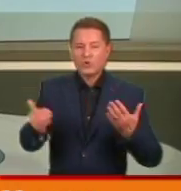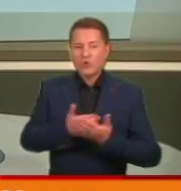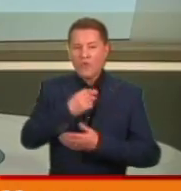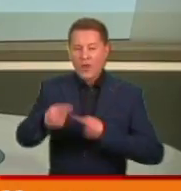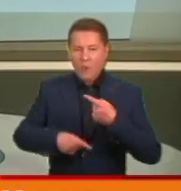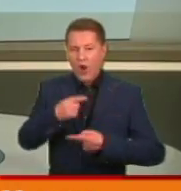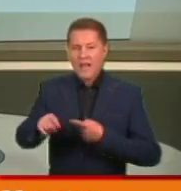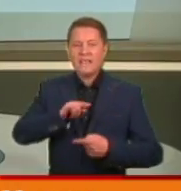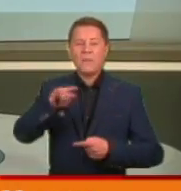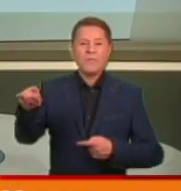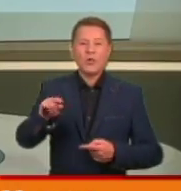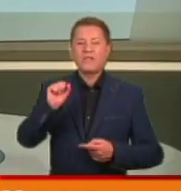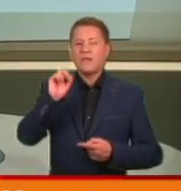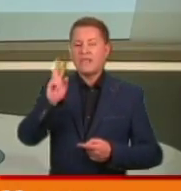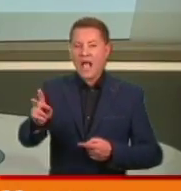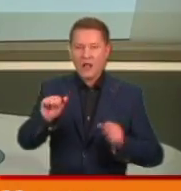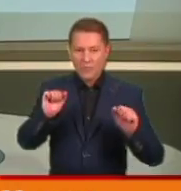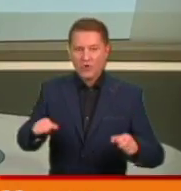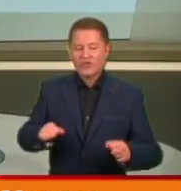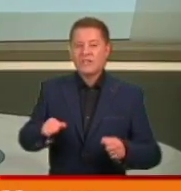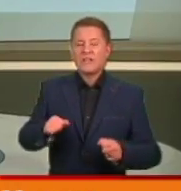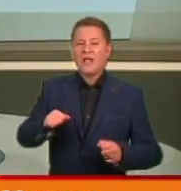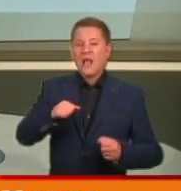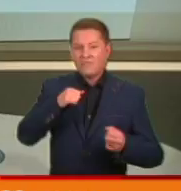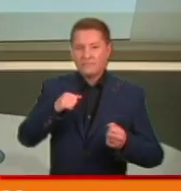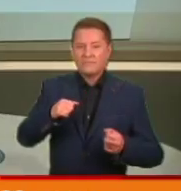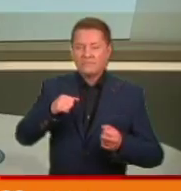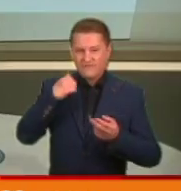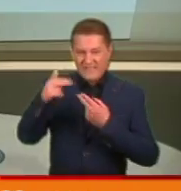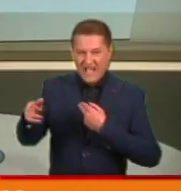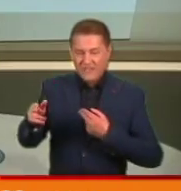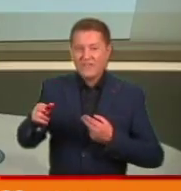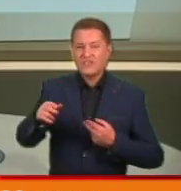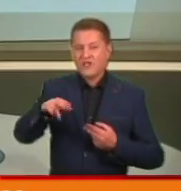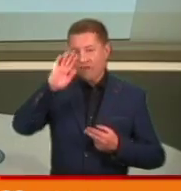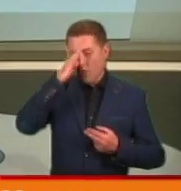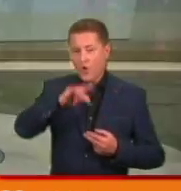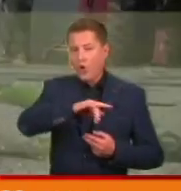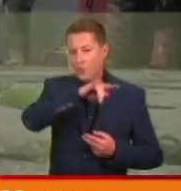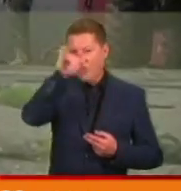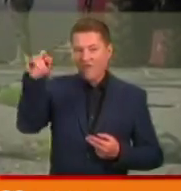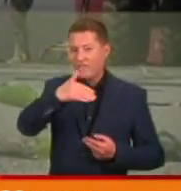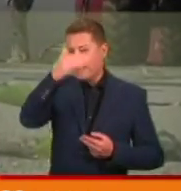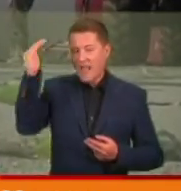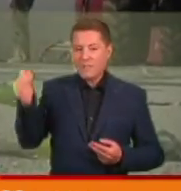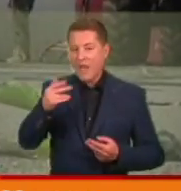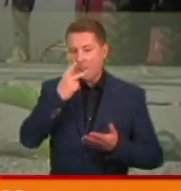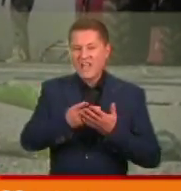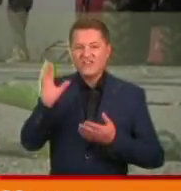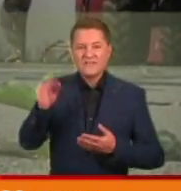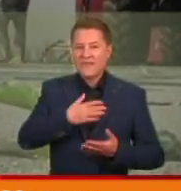пілотів і як за потреби можуть дати відсіч ворогові в небі. Руслан Тарасов усе бачив.